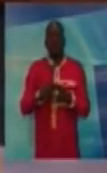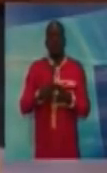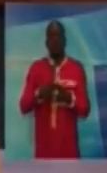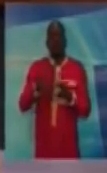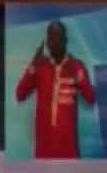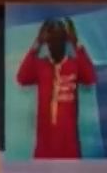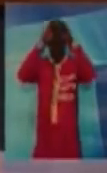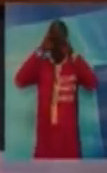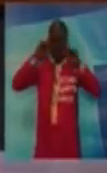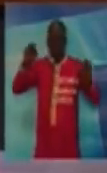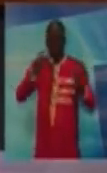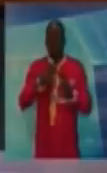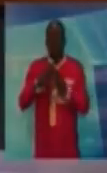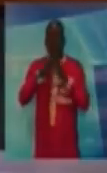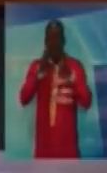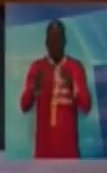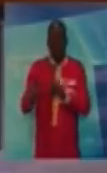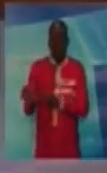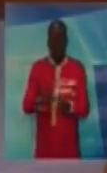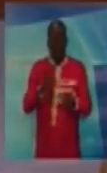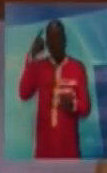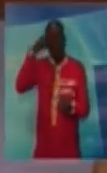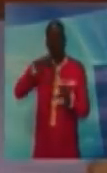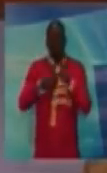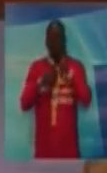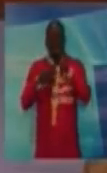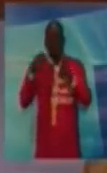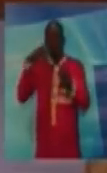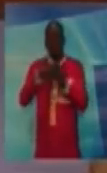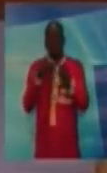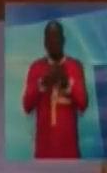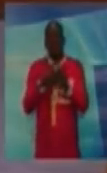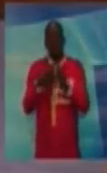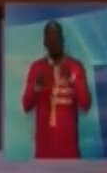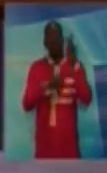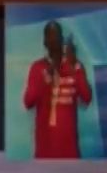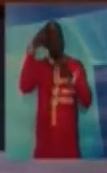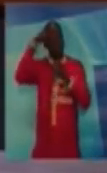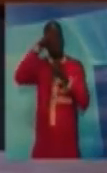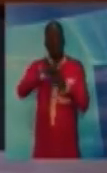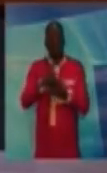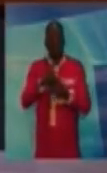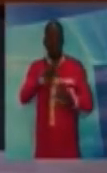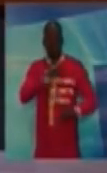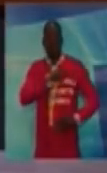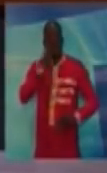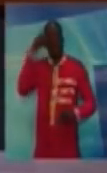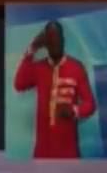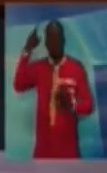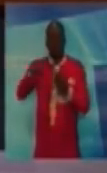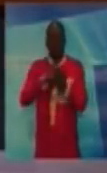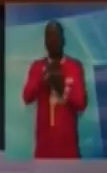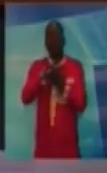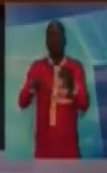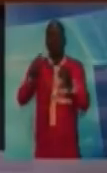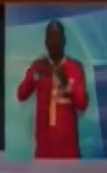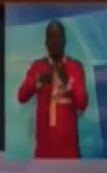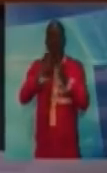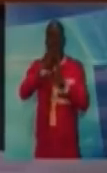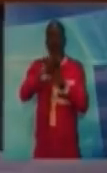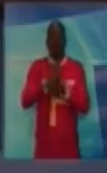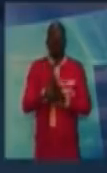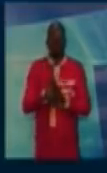Donald Trump a alors décidé de mener une opération de représailles contre des cibles militaires. Il l'a annulée à la dernière minute.